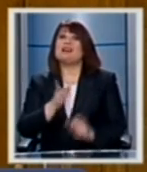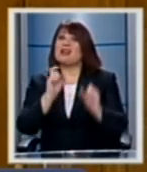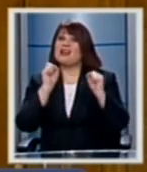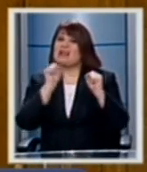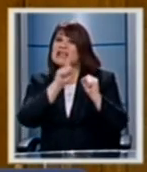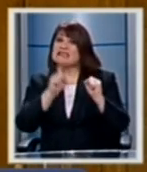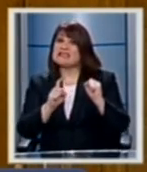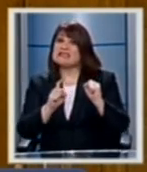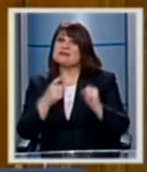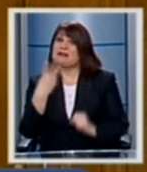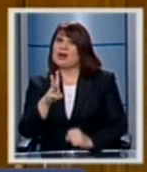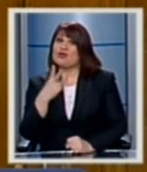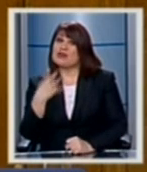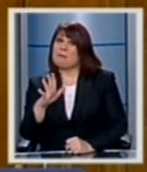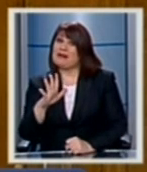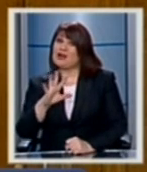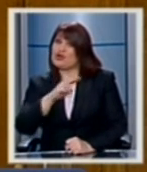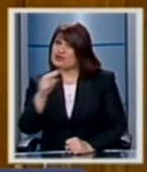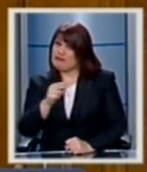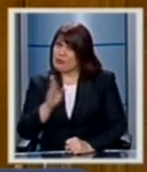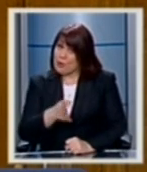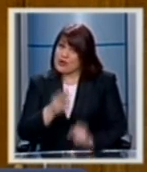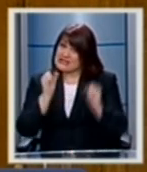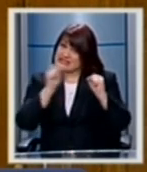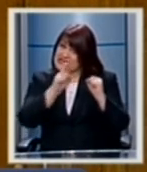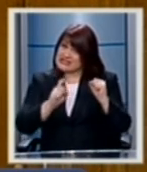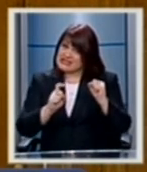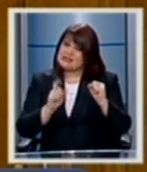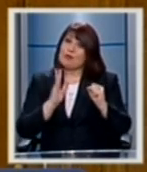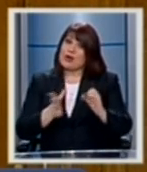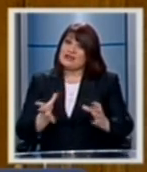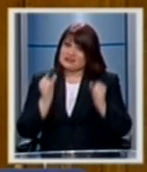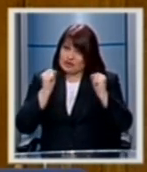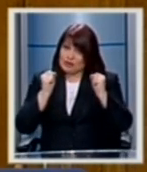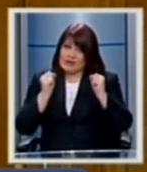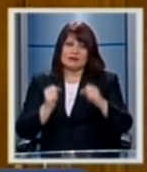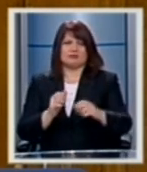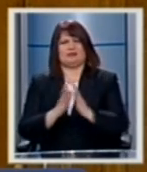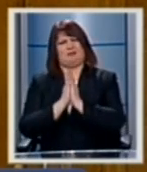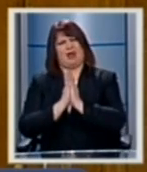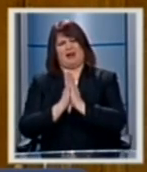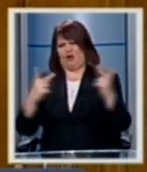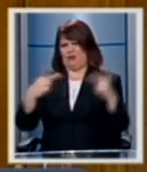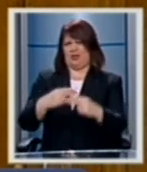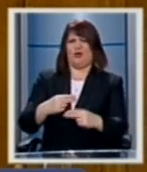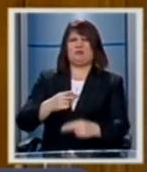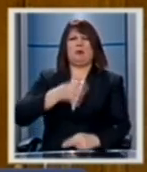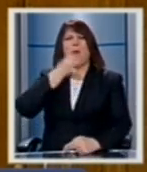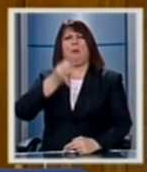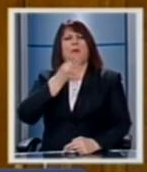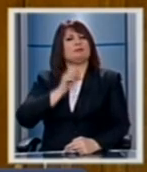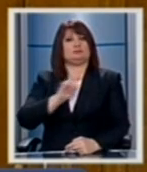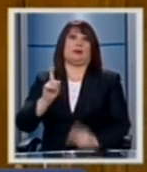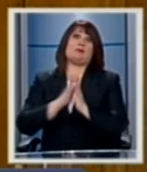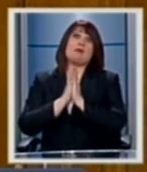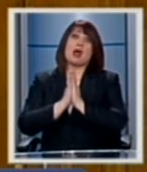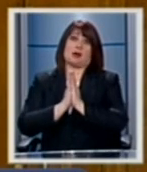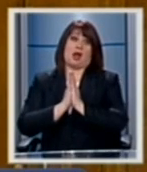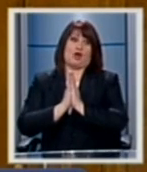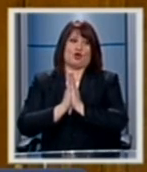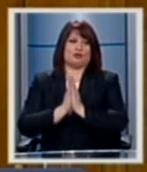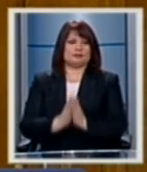300 ευρώ. Παρακαλώ κύριε συνάδελφε. Σας παρακαλώ κύριε συνάδελφε. Σας παρακαλώ. Σας παρακαλώ.